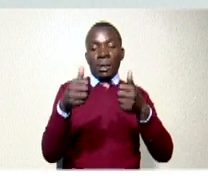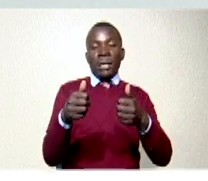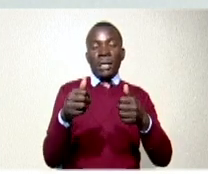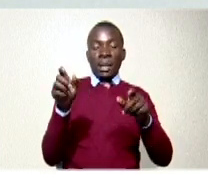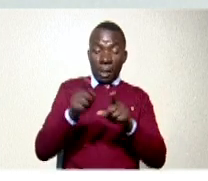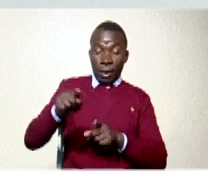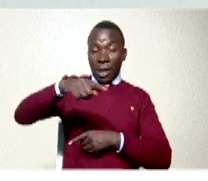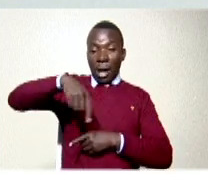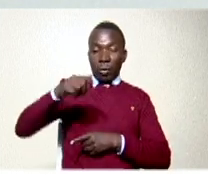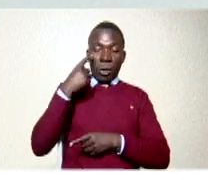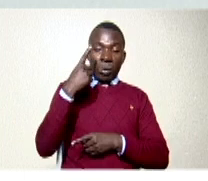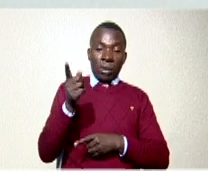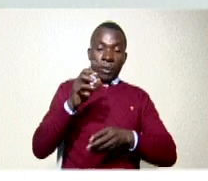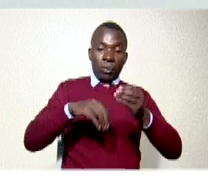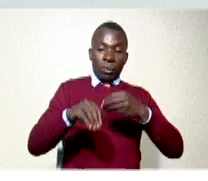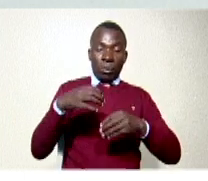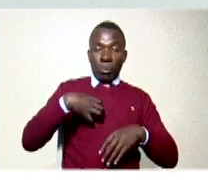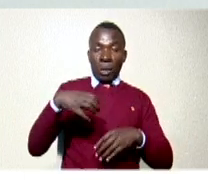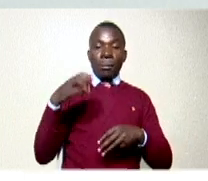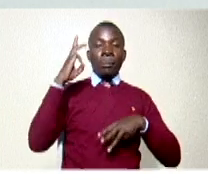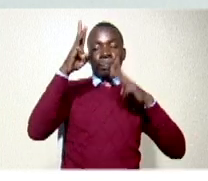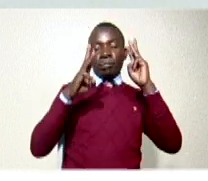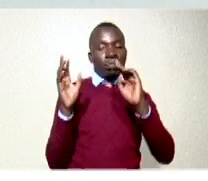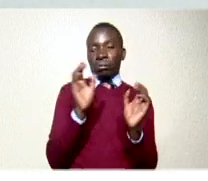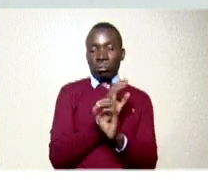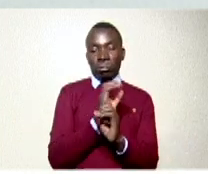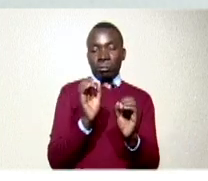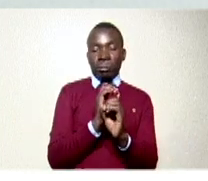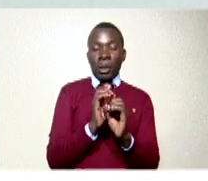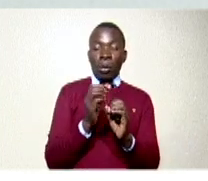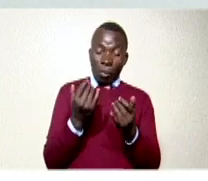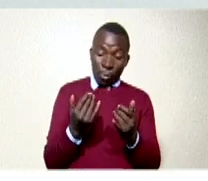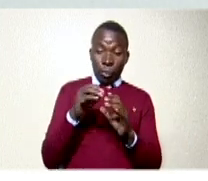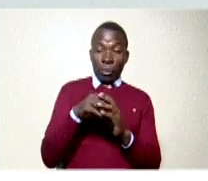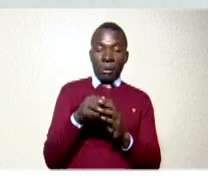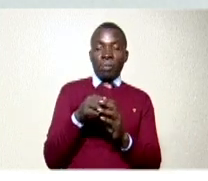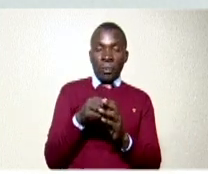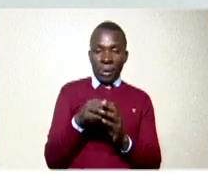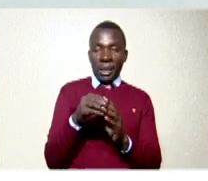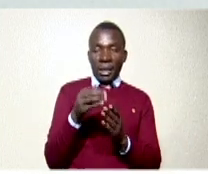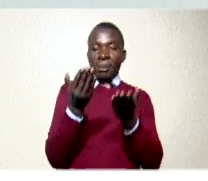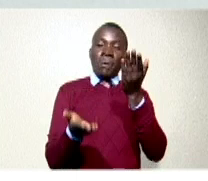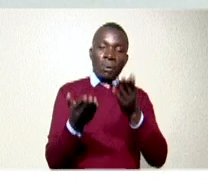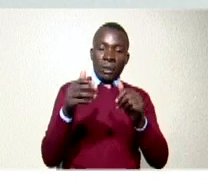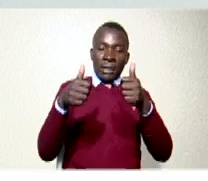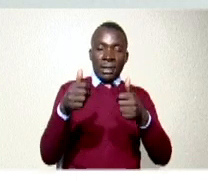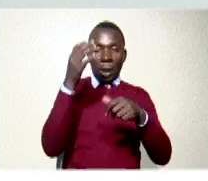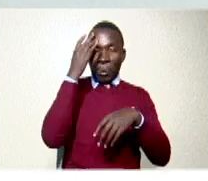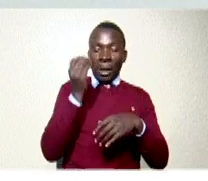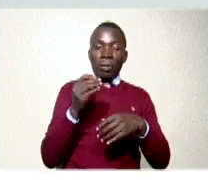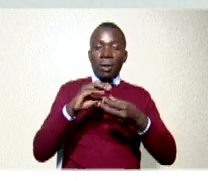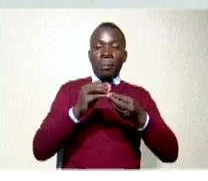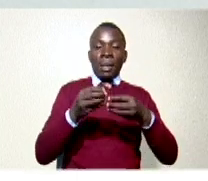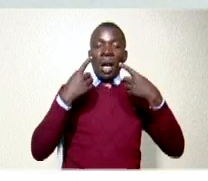rwose ntabwo twagira impungenge ko bwagabanutse turacyari mu kigero cyiza imibare yatangajwe yuko